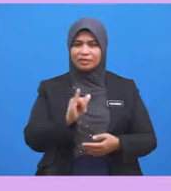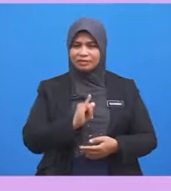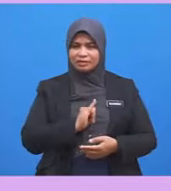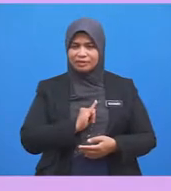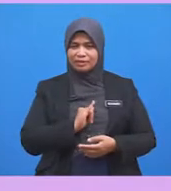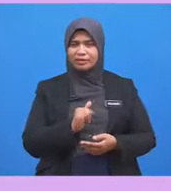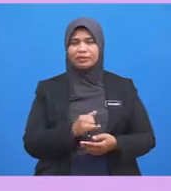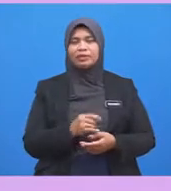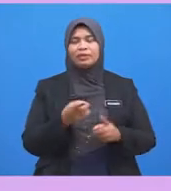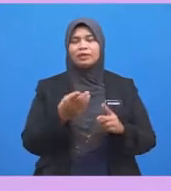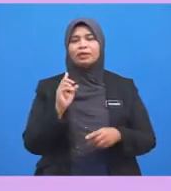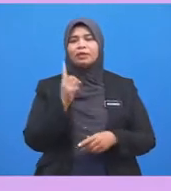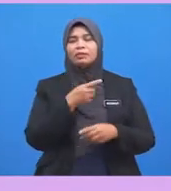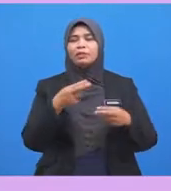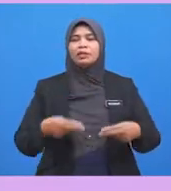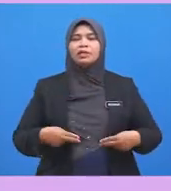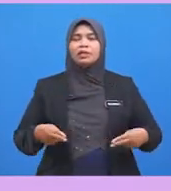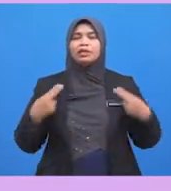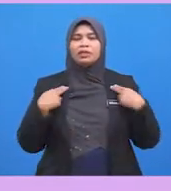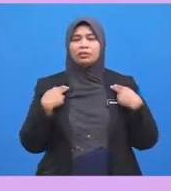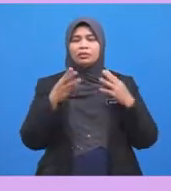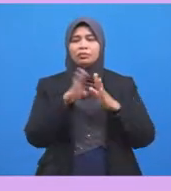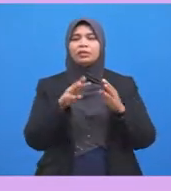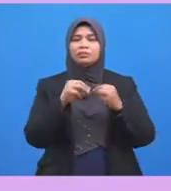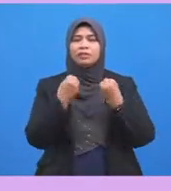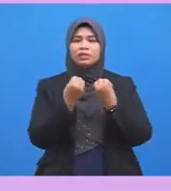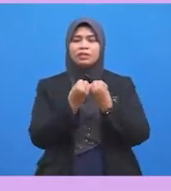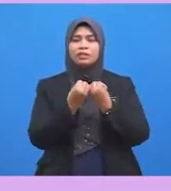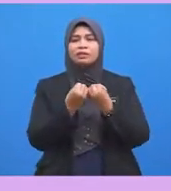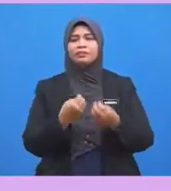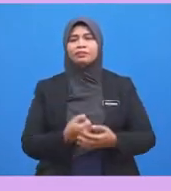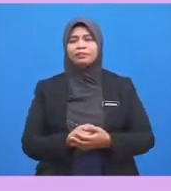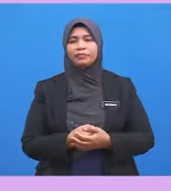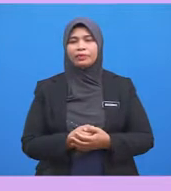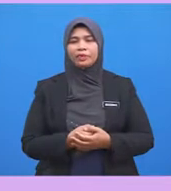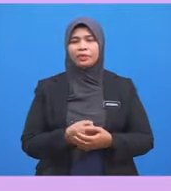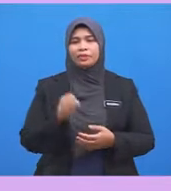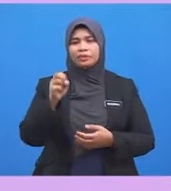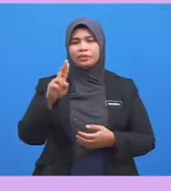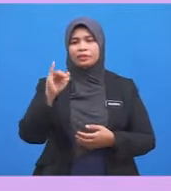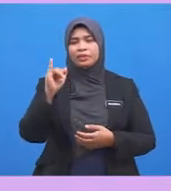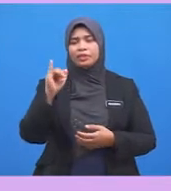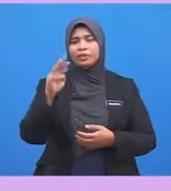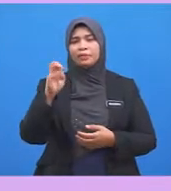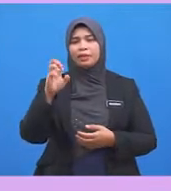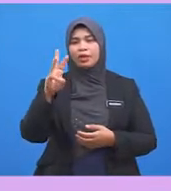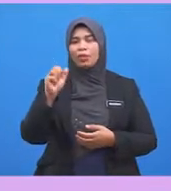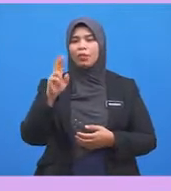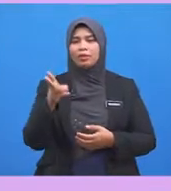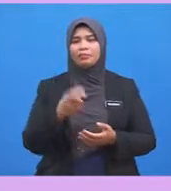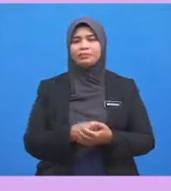Meilan. Kami hidup bermasyarakat di Pangsa Puri, Sri Mewah. Oh,